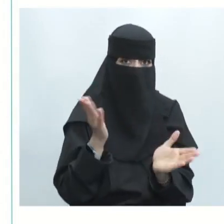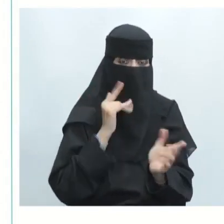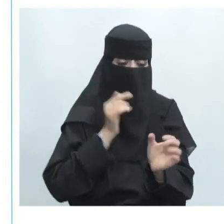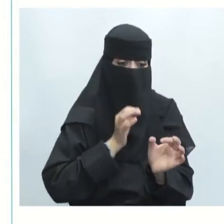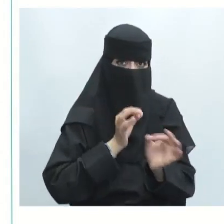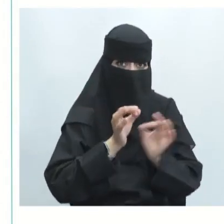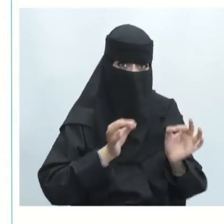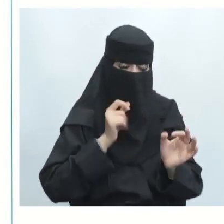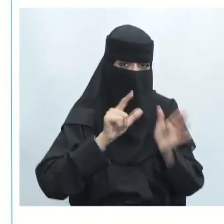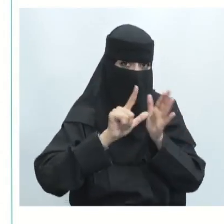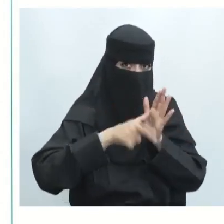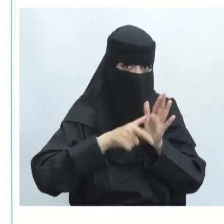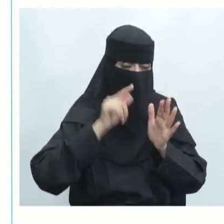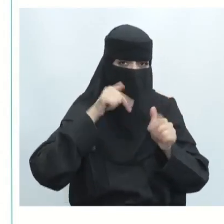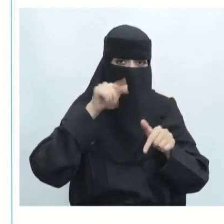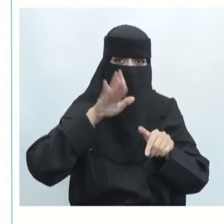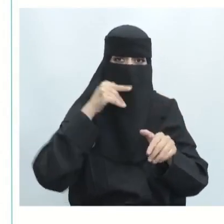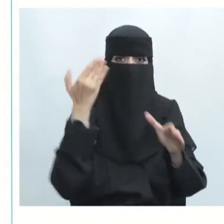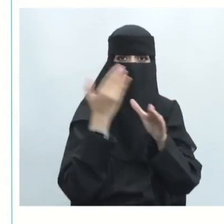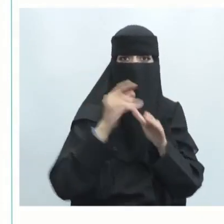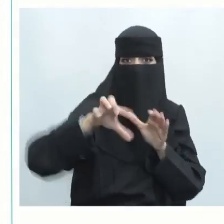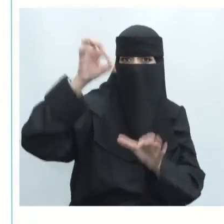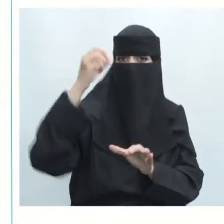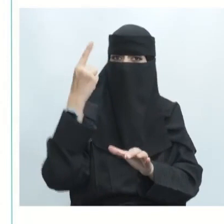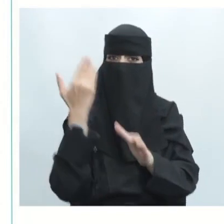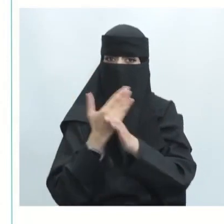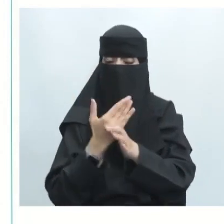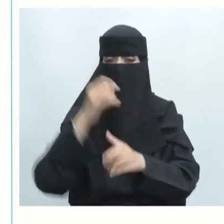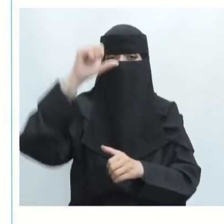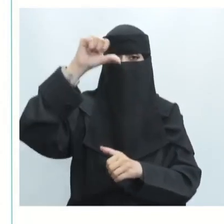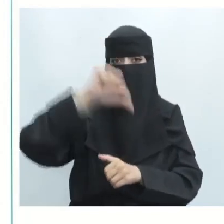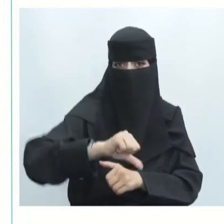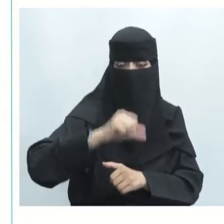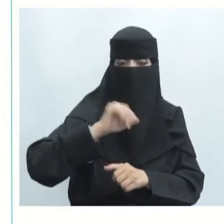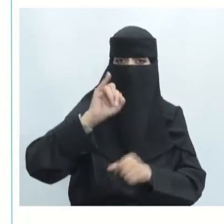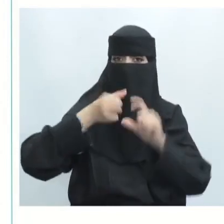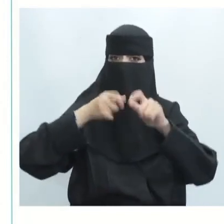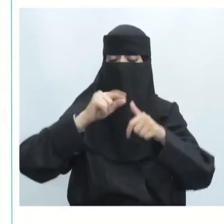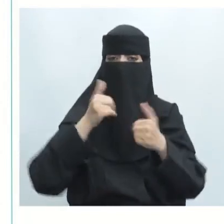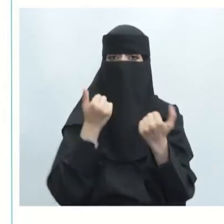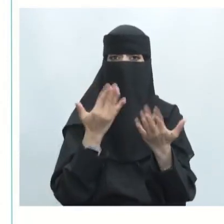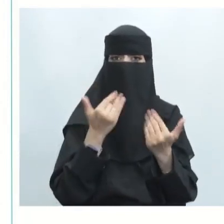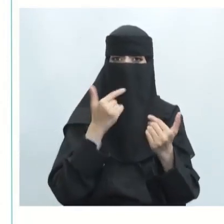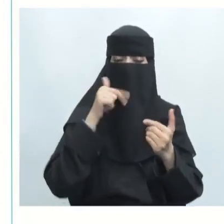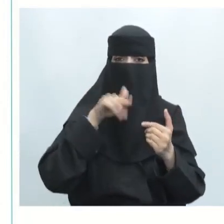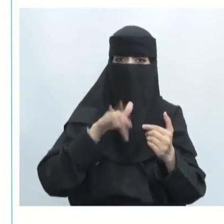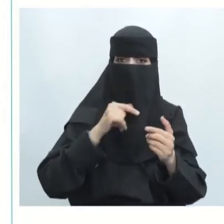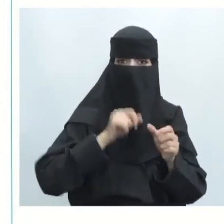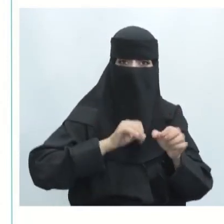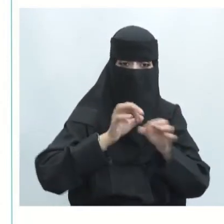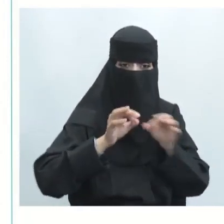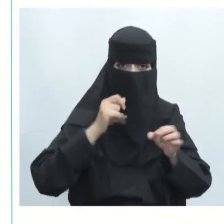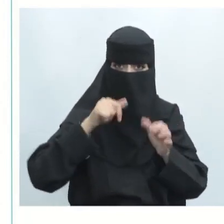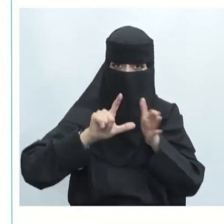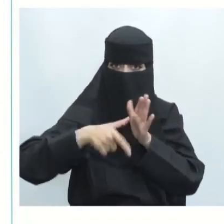سيكون هو احد اسباب الفشل ذكرنا المنظمات التي لا تخطط احد اسباب الفشل هو عدم التخطيط